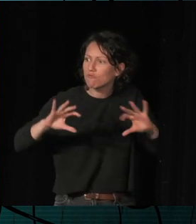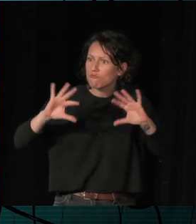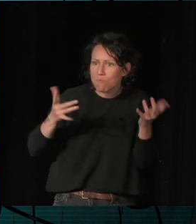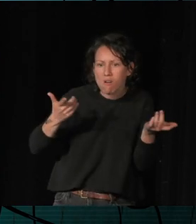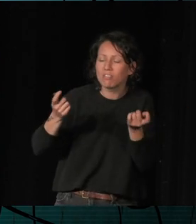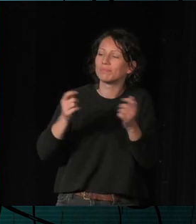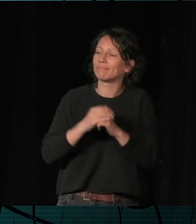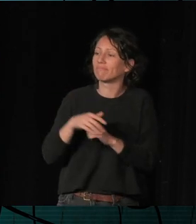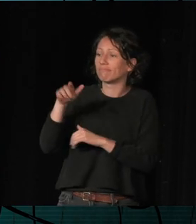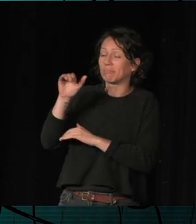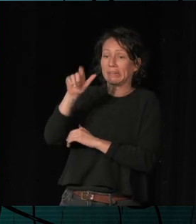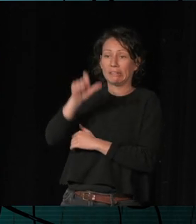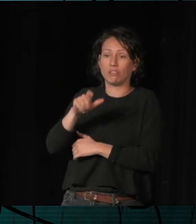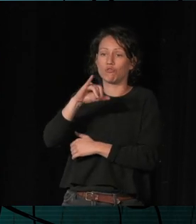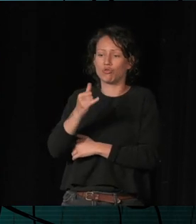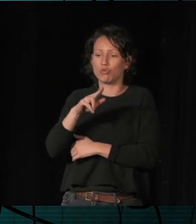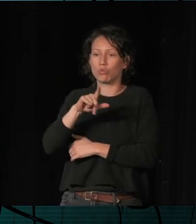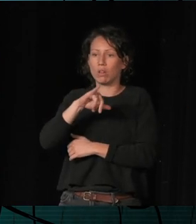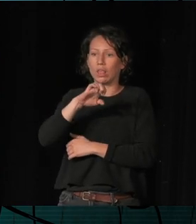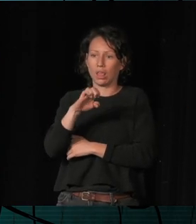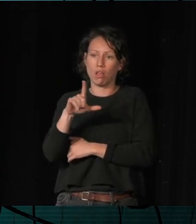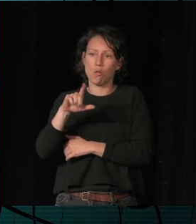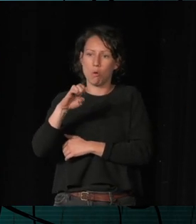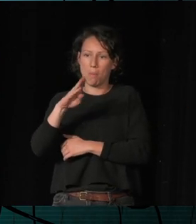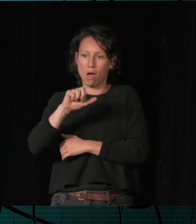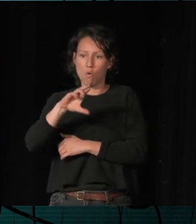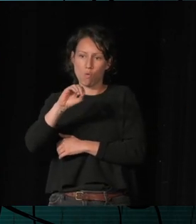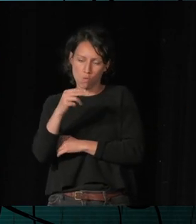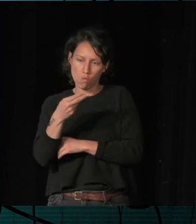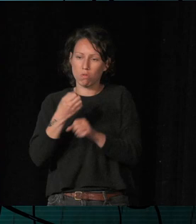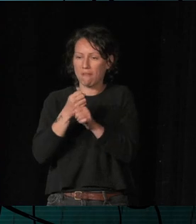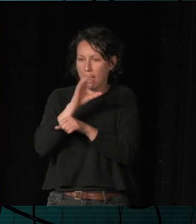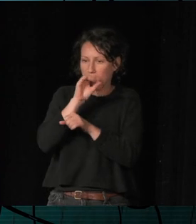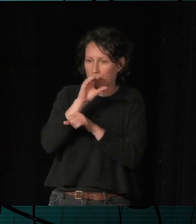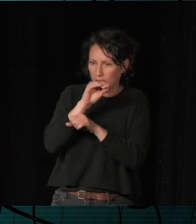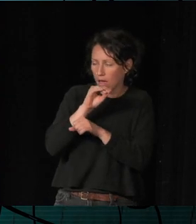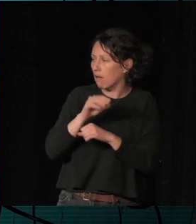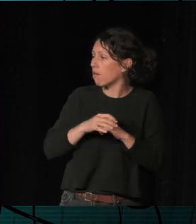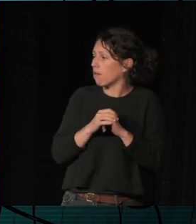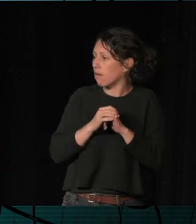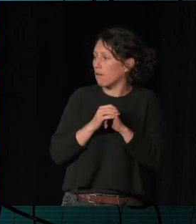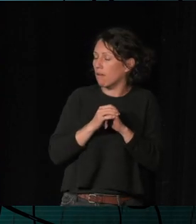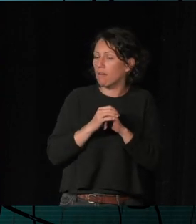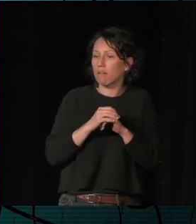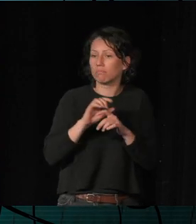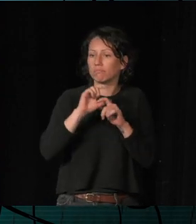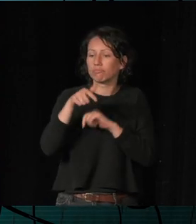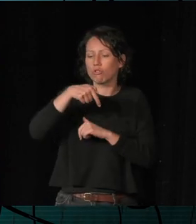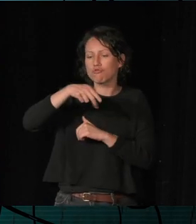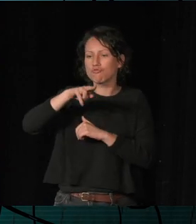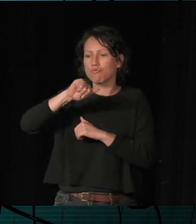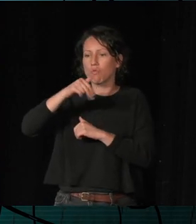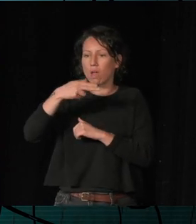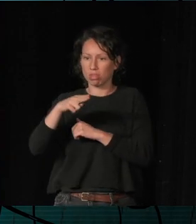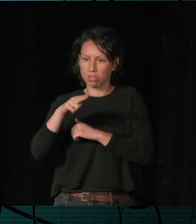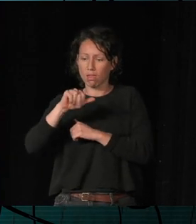Baron, rédactrice en chef de Canard PC, Queen Apple, streameuse et animatrice de Jour de Play, et Quentin de Beauclair, directeur